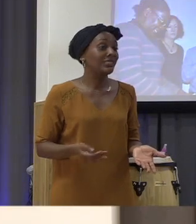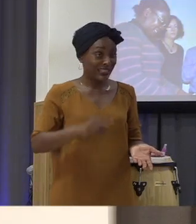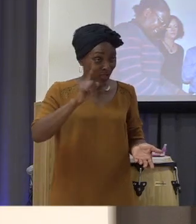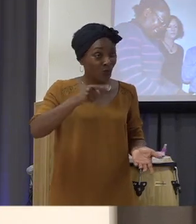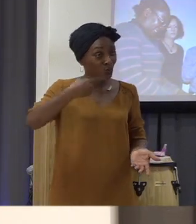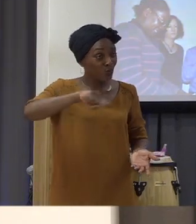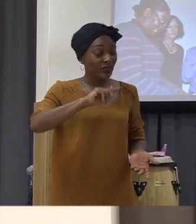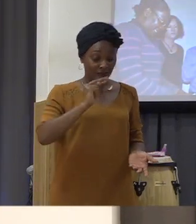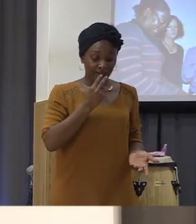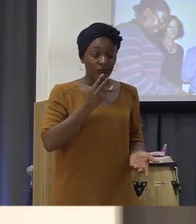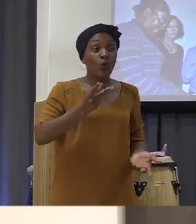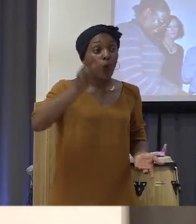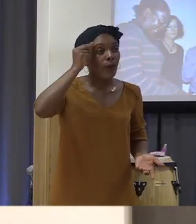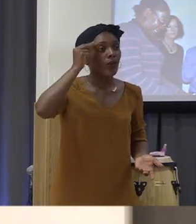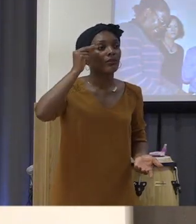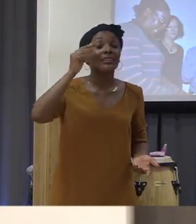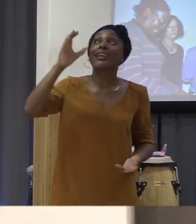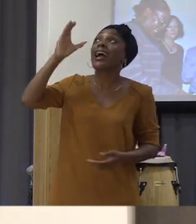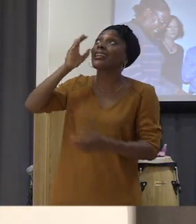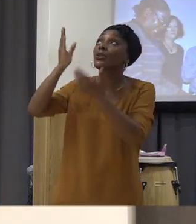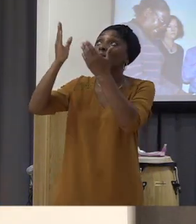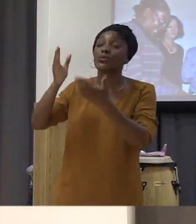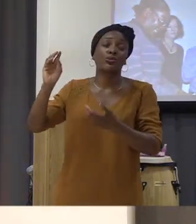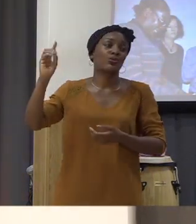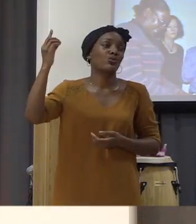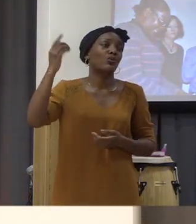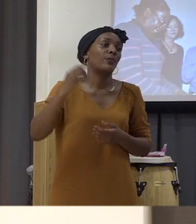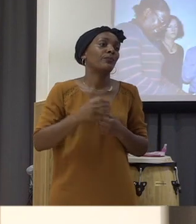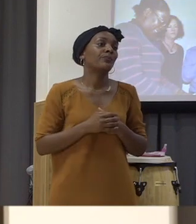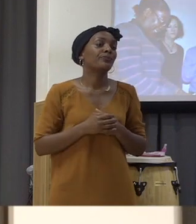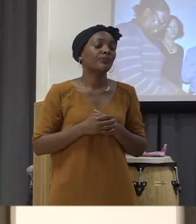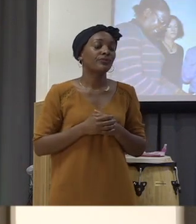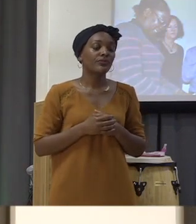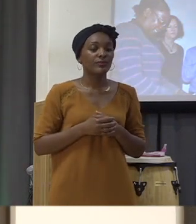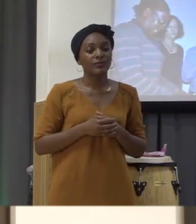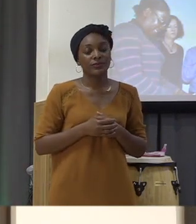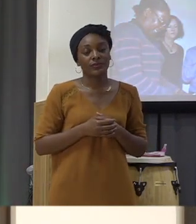de comprendre et d'être à l'écoute de ce que Dieu place devant nous.